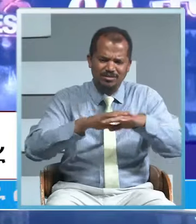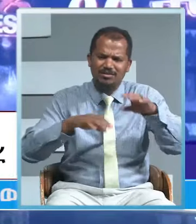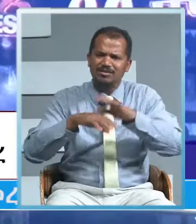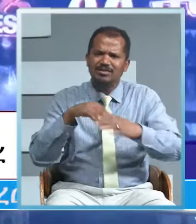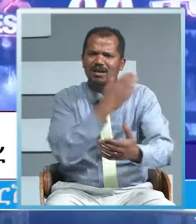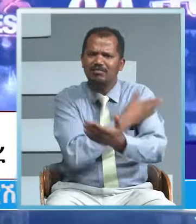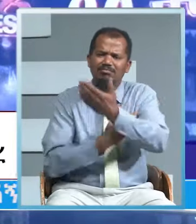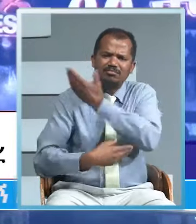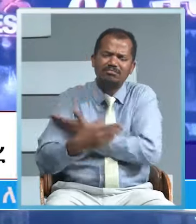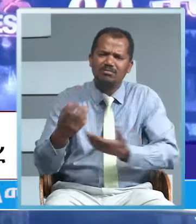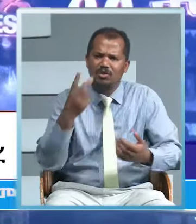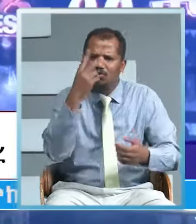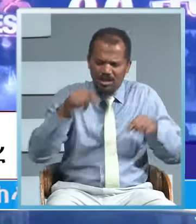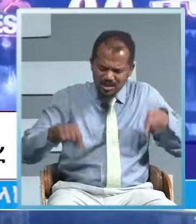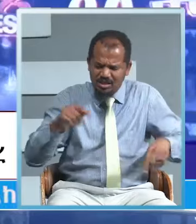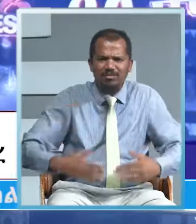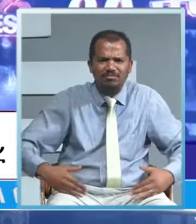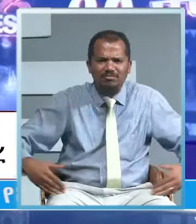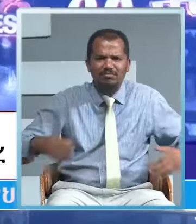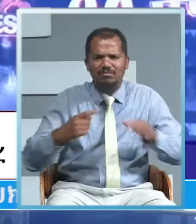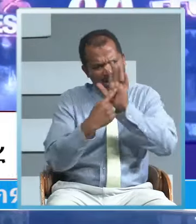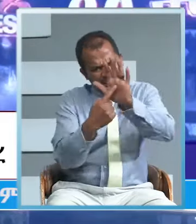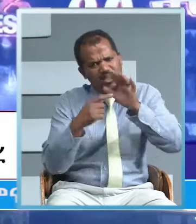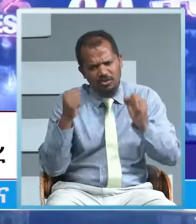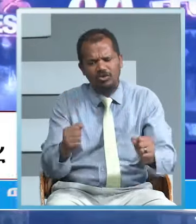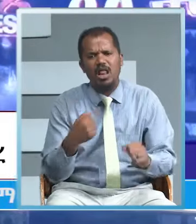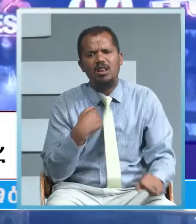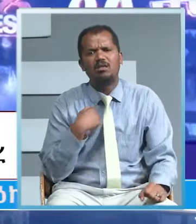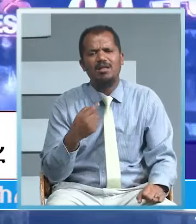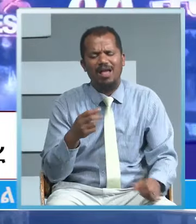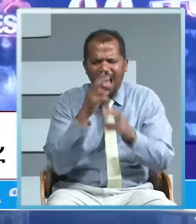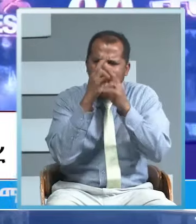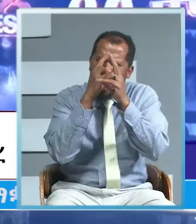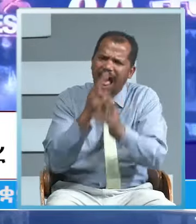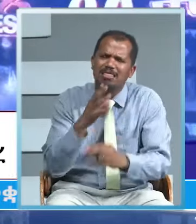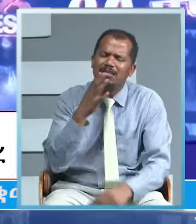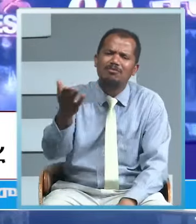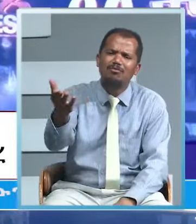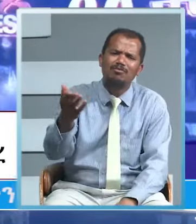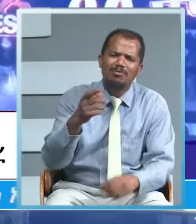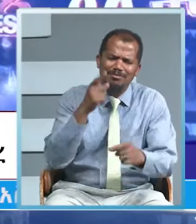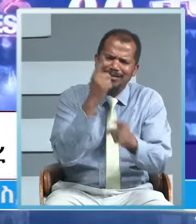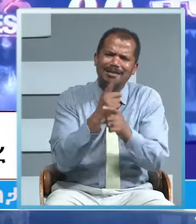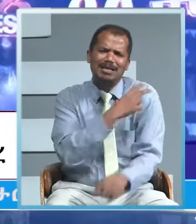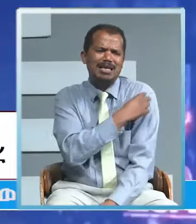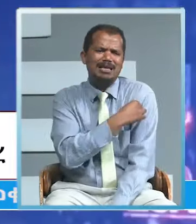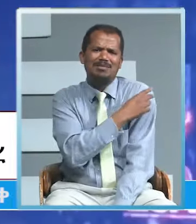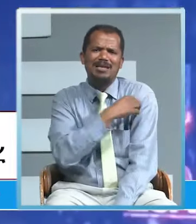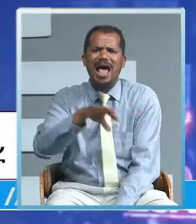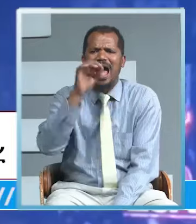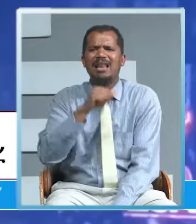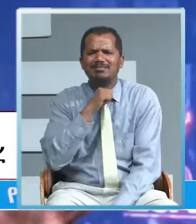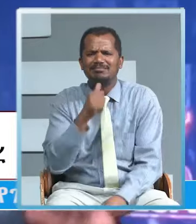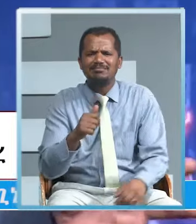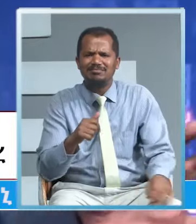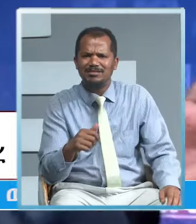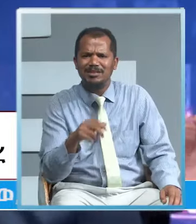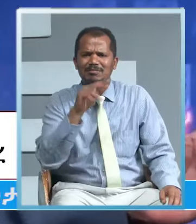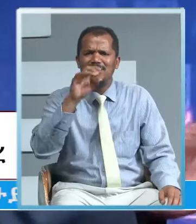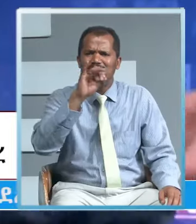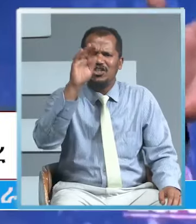ሁለት እጁን ያጣሰው ሁለት እግሩን ያጣሰው ማሳየት ይቻላል። አልተከበረም። በቅጡ ህክምና አላገኘም። 300 ሺህ